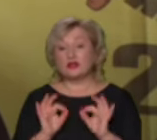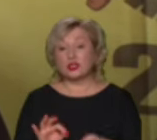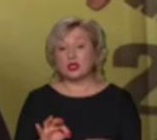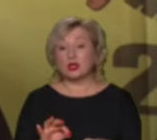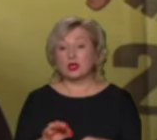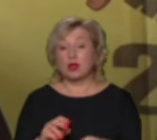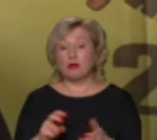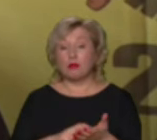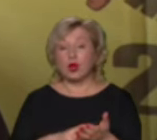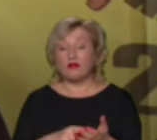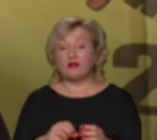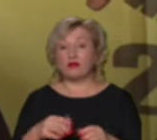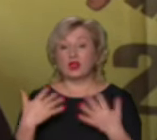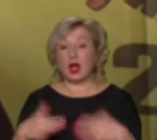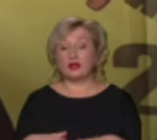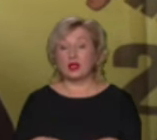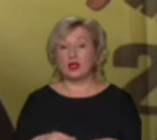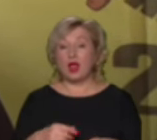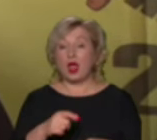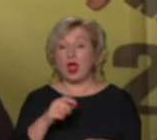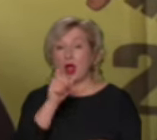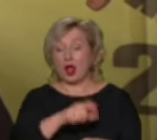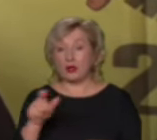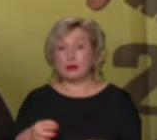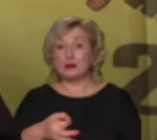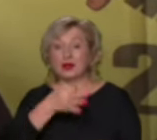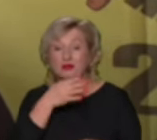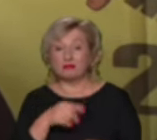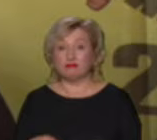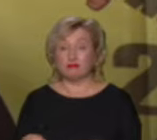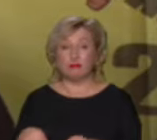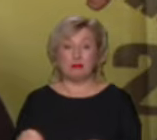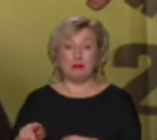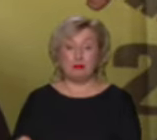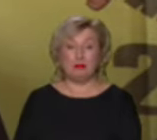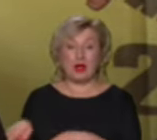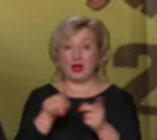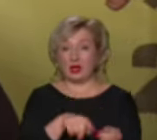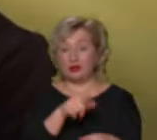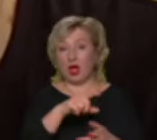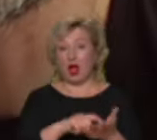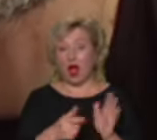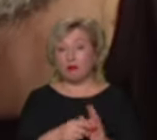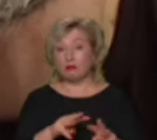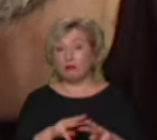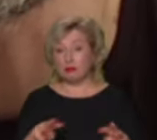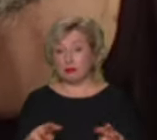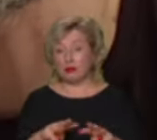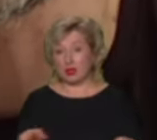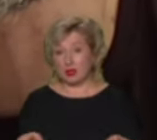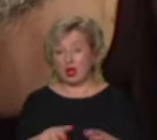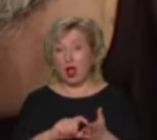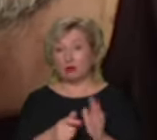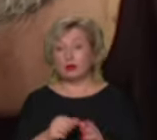втратити якісь там електоральні вподобання, він це перекинув на Кабмін. Ну, Кабмін напрацював законопроект, вніс, і тим